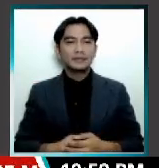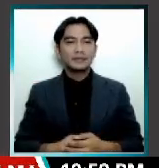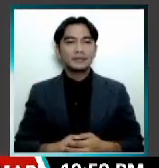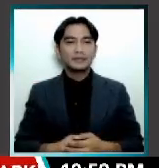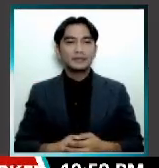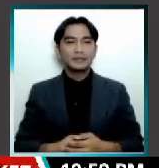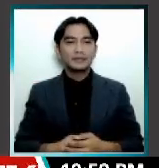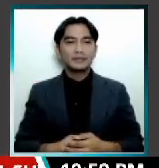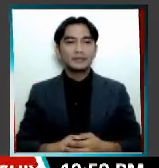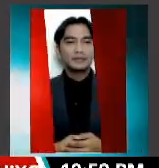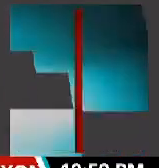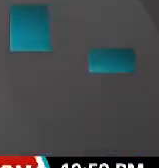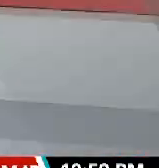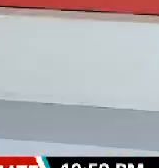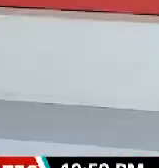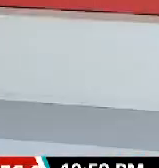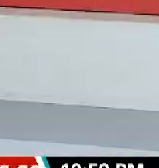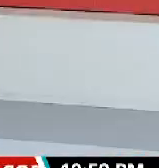Integrated News.